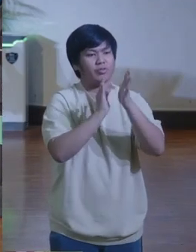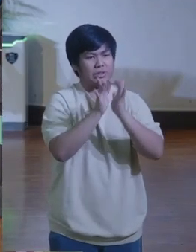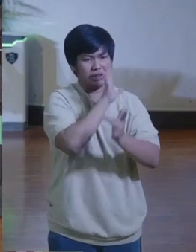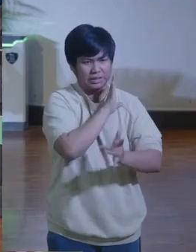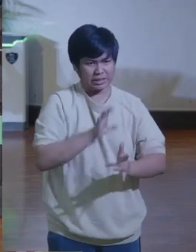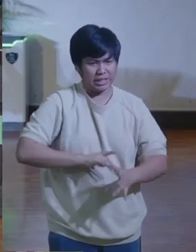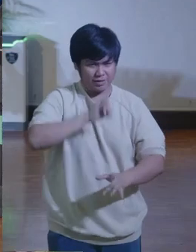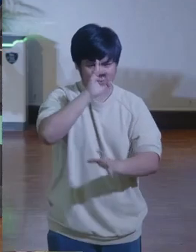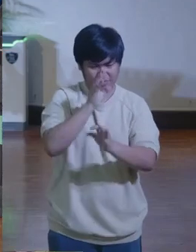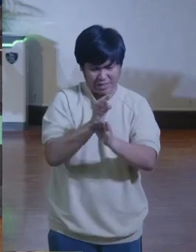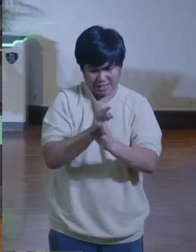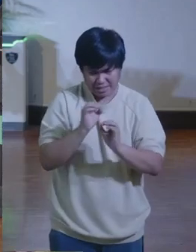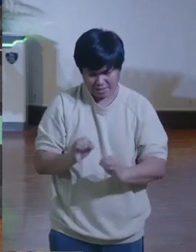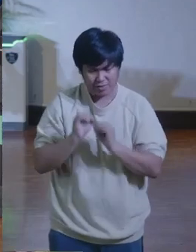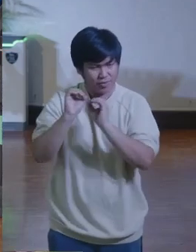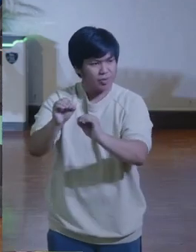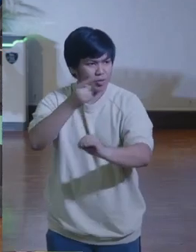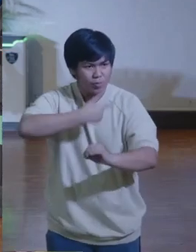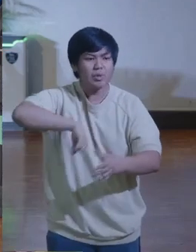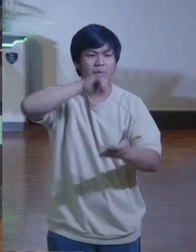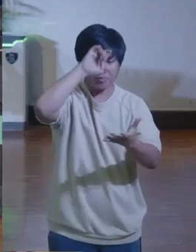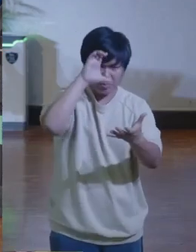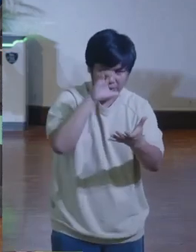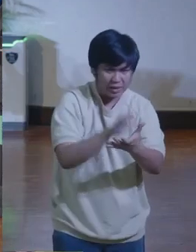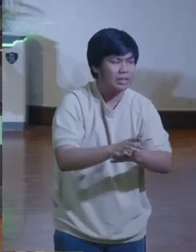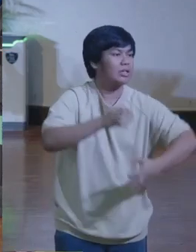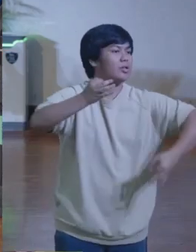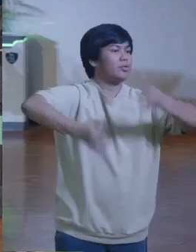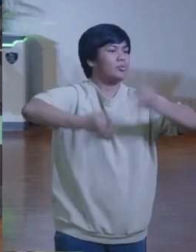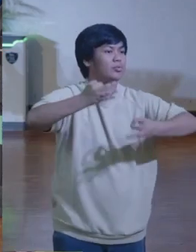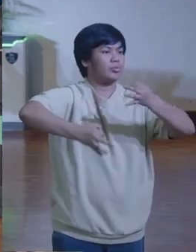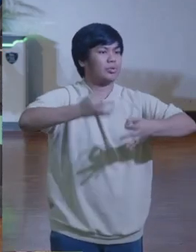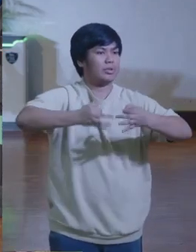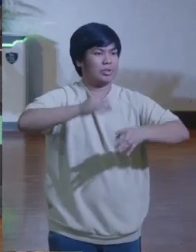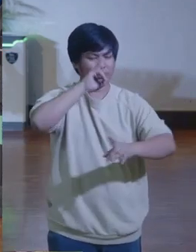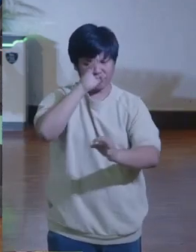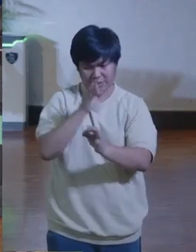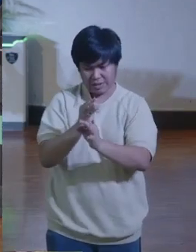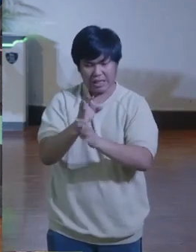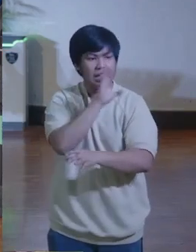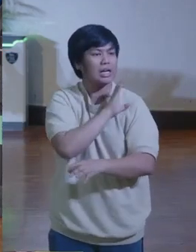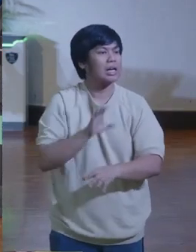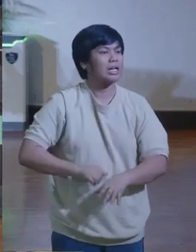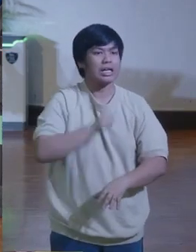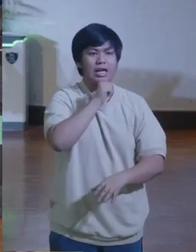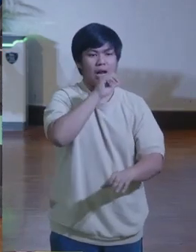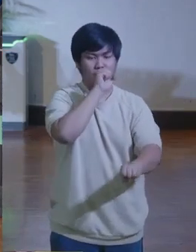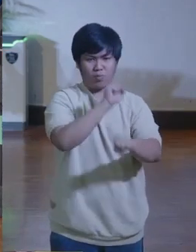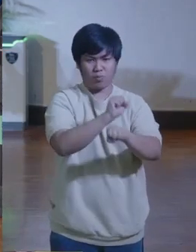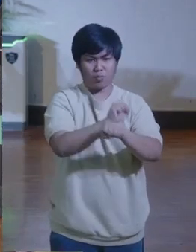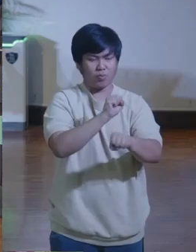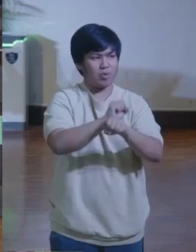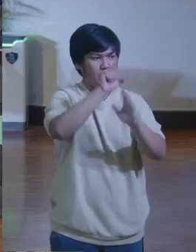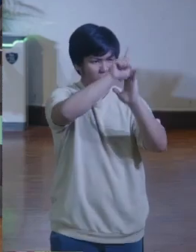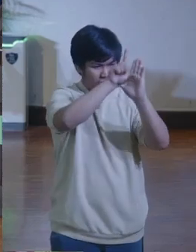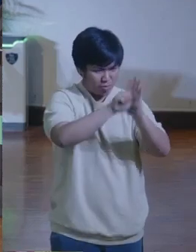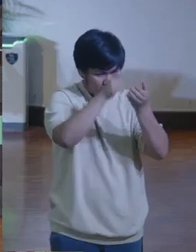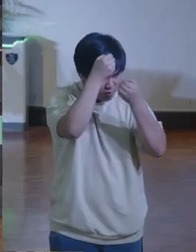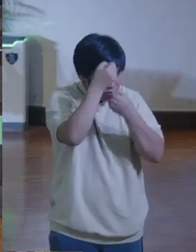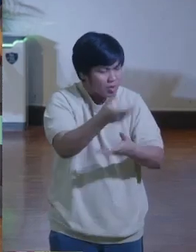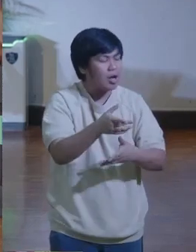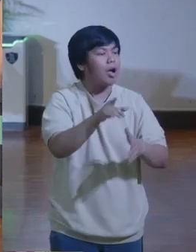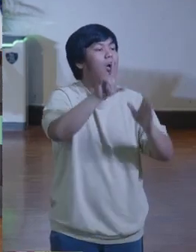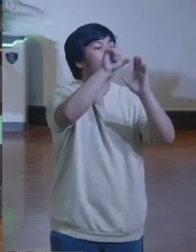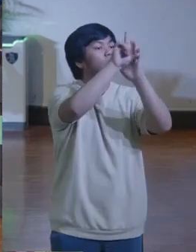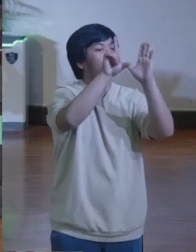have believed in Christ Jesus, in order to be justified by faith in Christ and not by works of the law, because by works